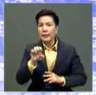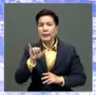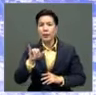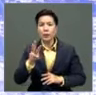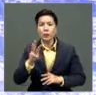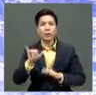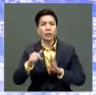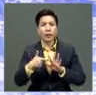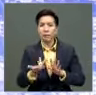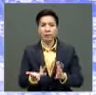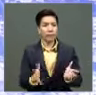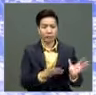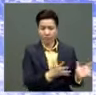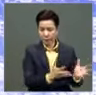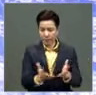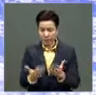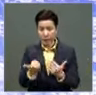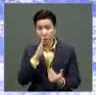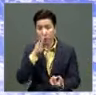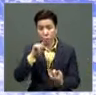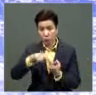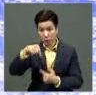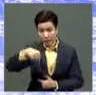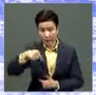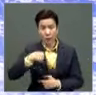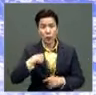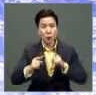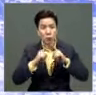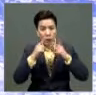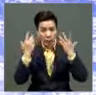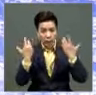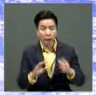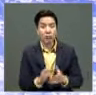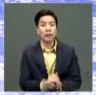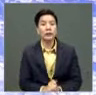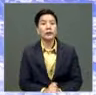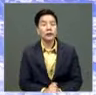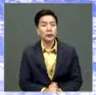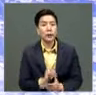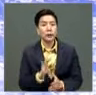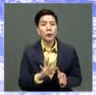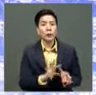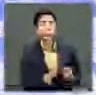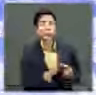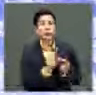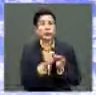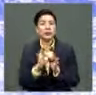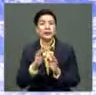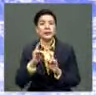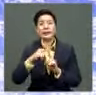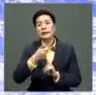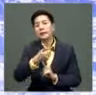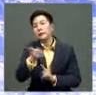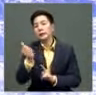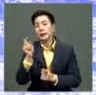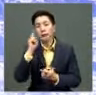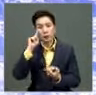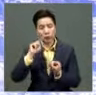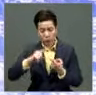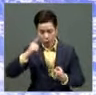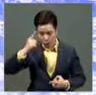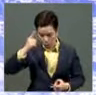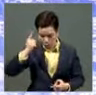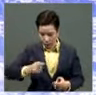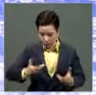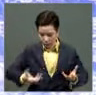าในสถานที่ตรงนั้นนั้นถ้าตรงนี้ได้มีการพูดคุยกันก็อาจจะต้องโยงไปถึงทุกๆที่นะครับซึ่งก็จะเป็นเรื่องที่จะต้อง